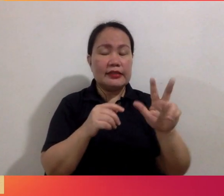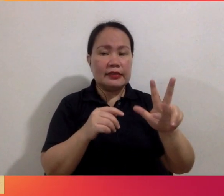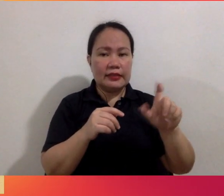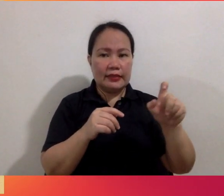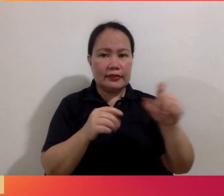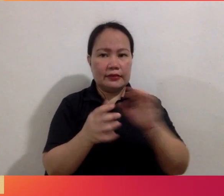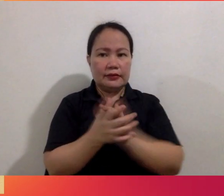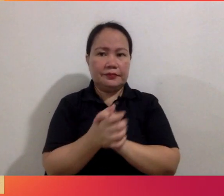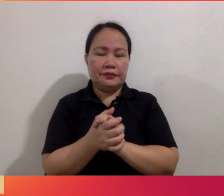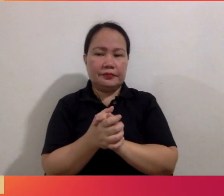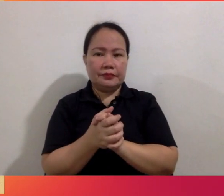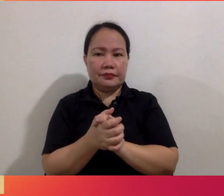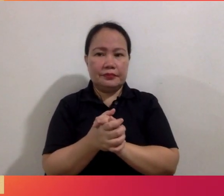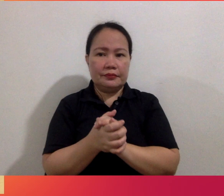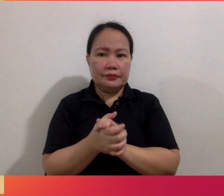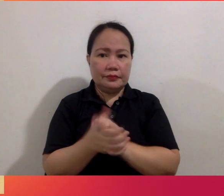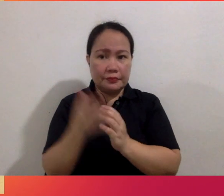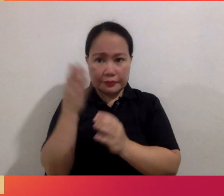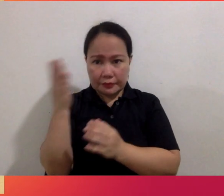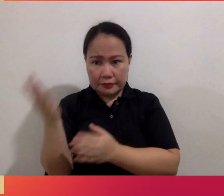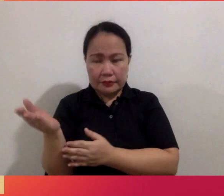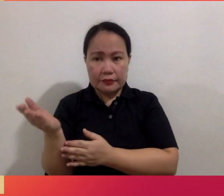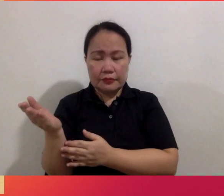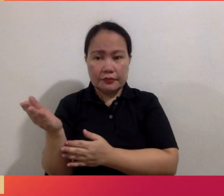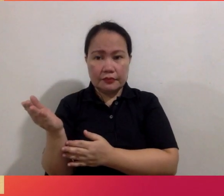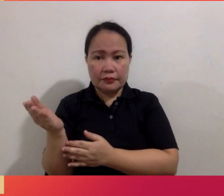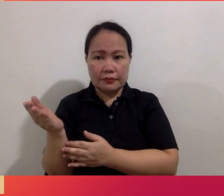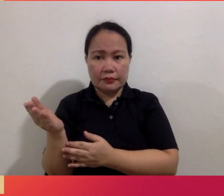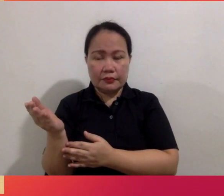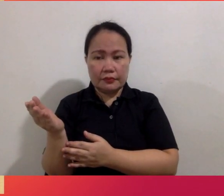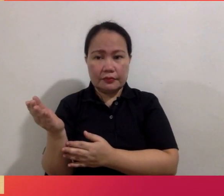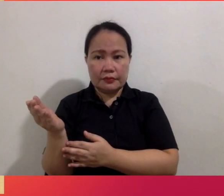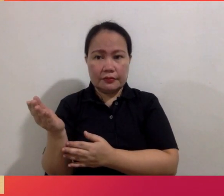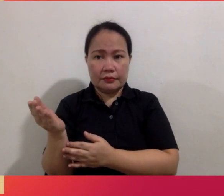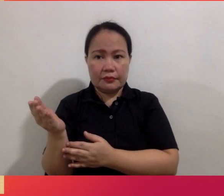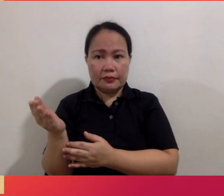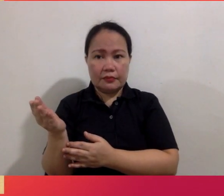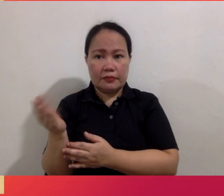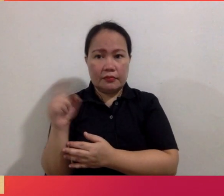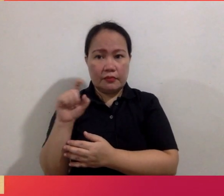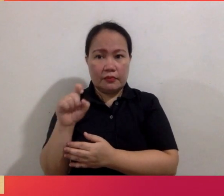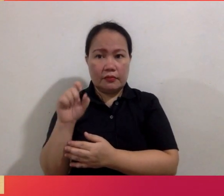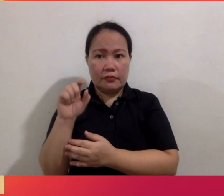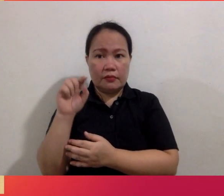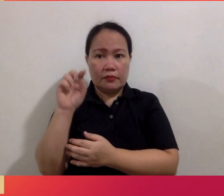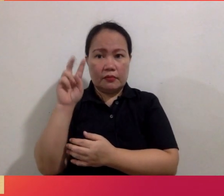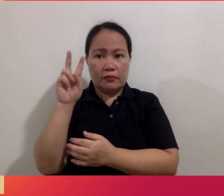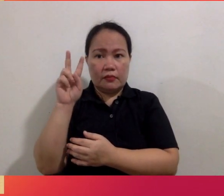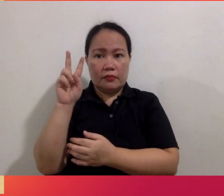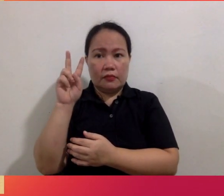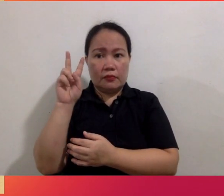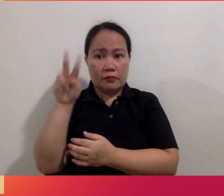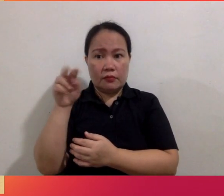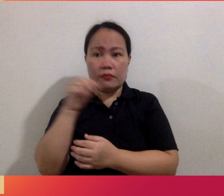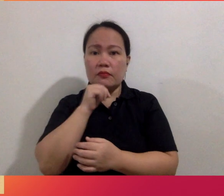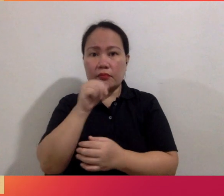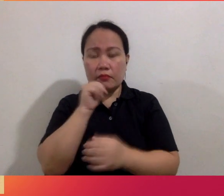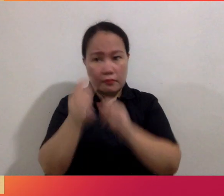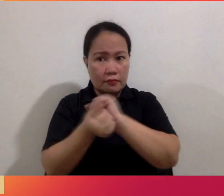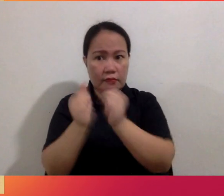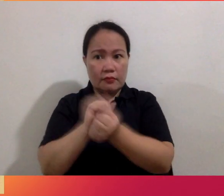squared plus 3x. So, in this case, yung x squared natin, para maiwasan natin na mag-negative